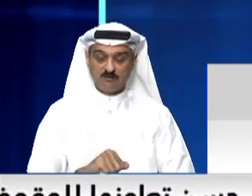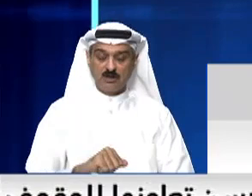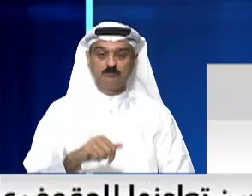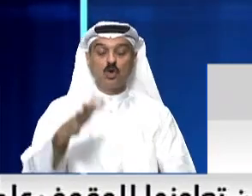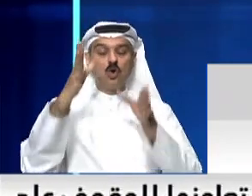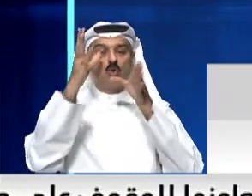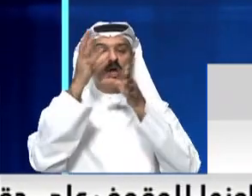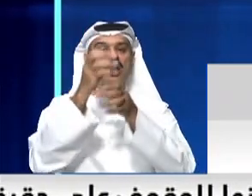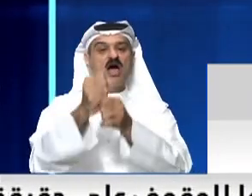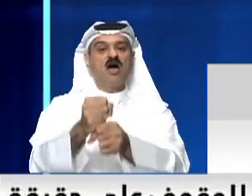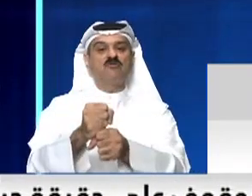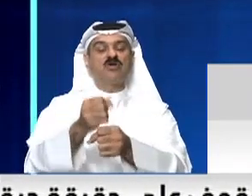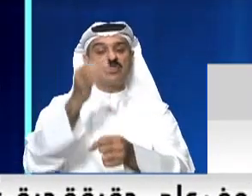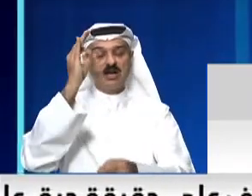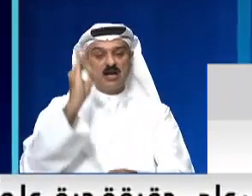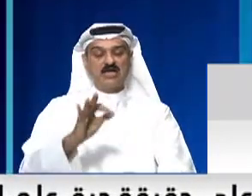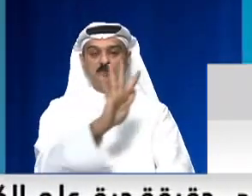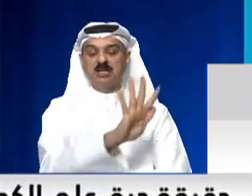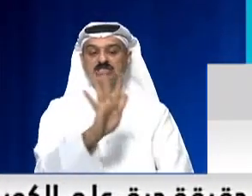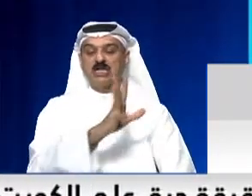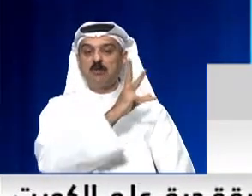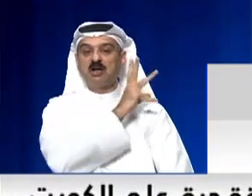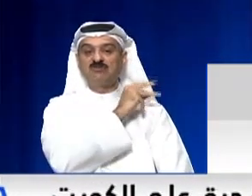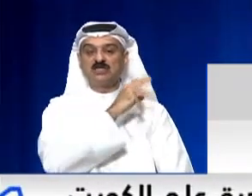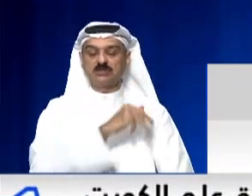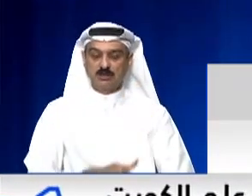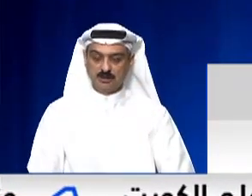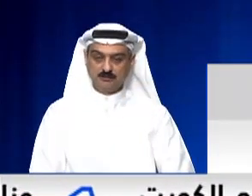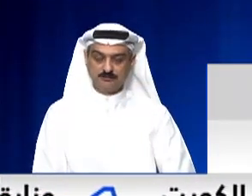حمايه الدوليه اللازمه للشعب الفلسطيني الشقيق